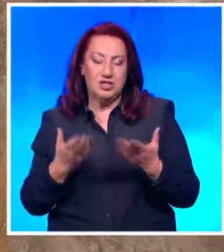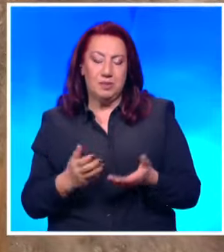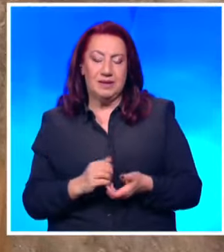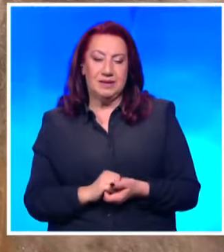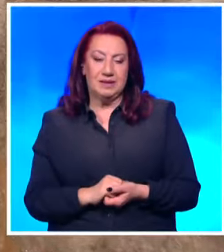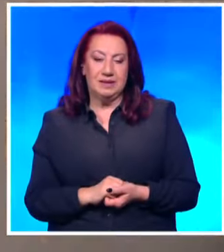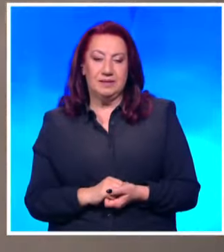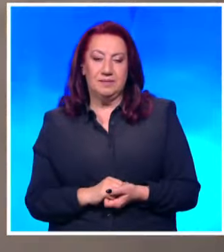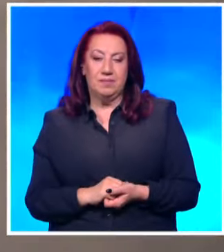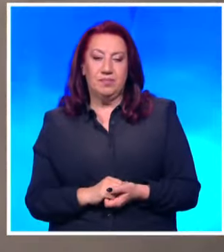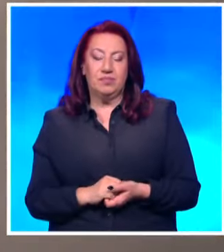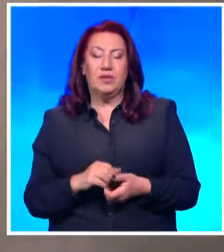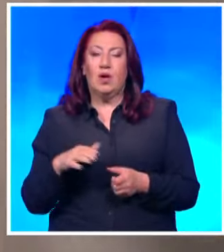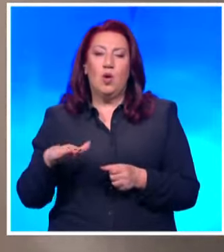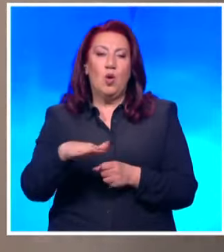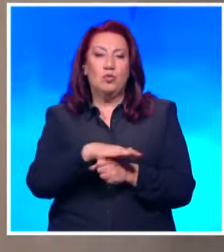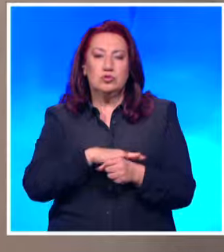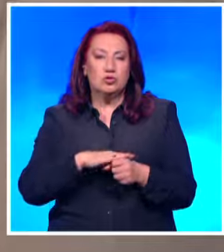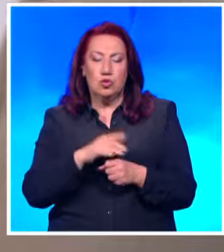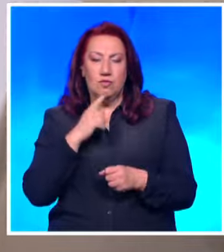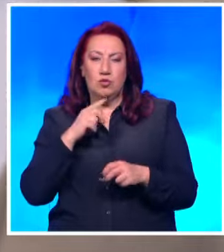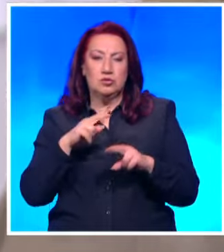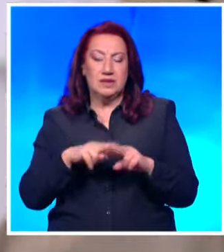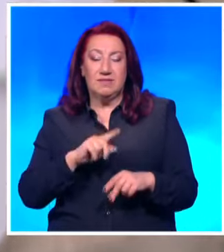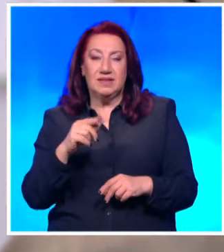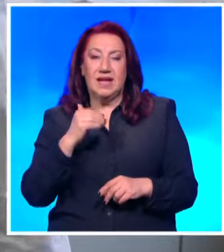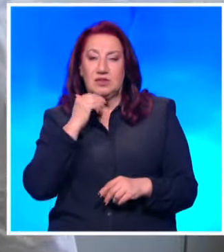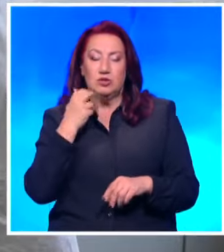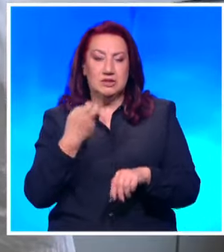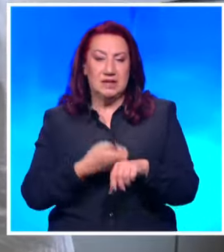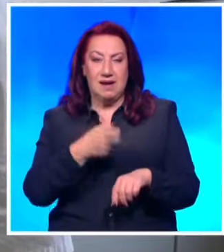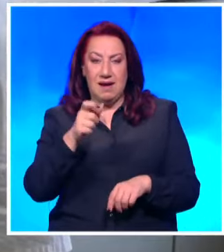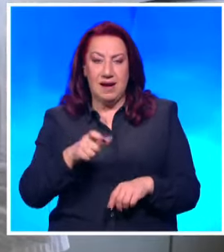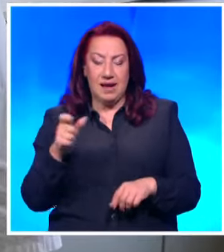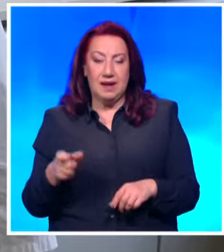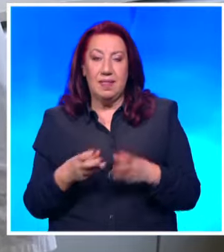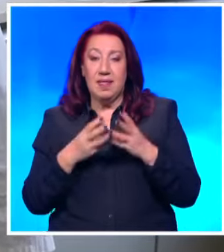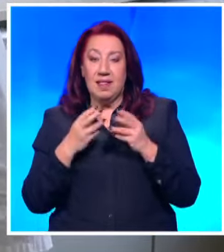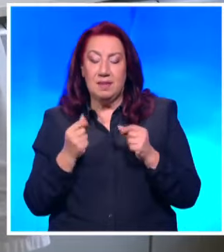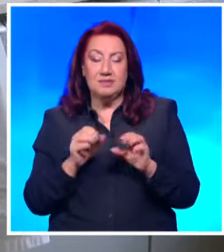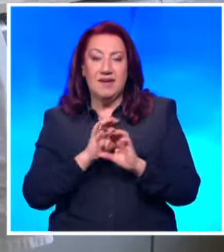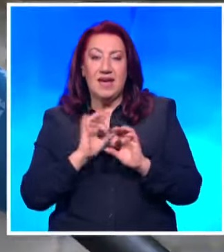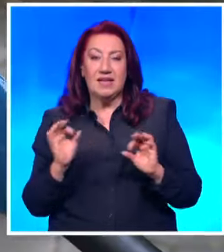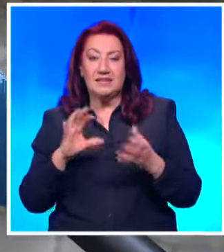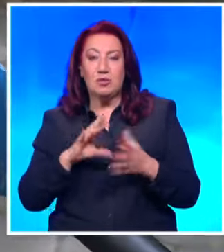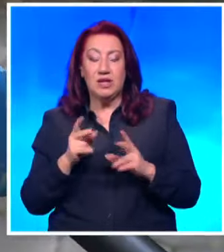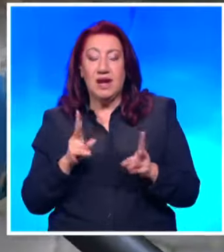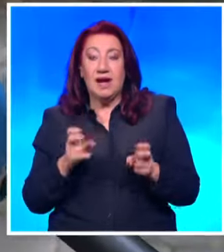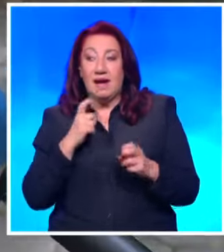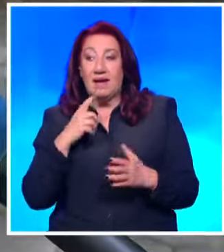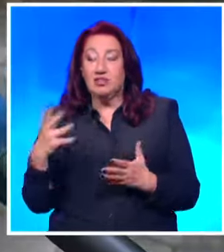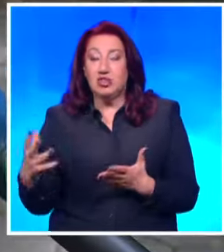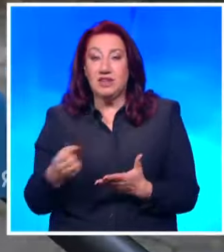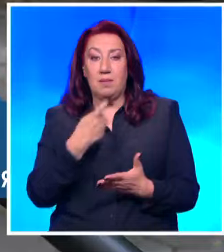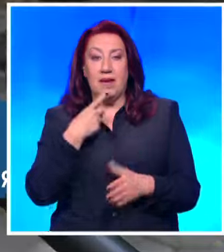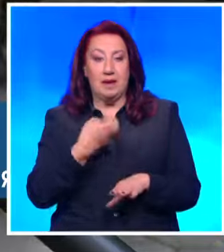национална педиатрия. Сред основните остава недостигът на лекари и липсата на ясна политика как ще се справим с него. Не сме голяма страна,